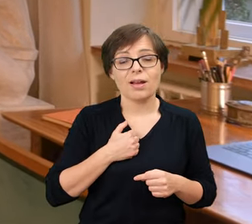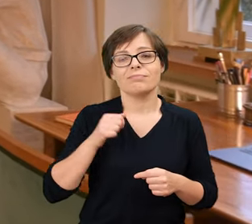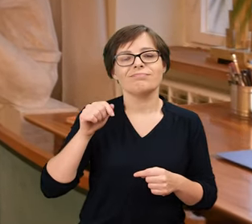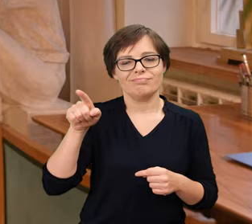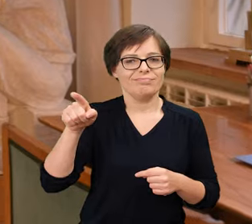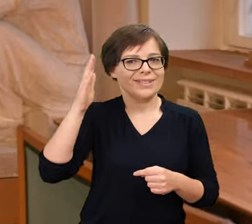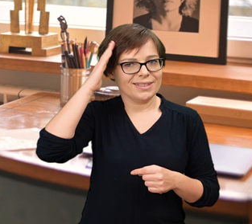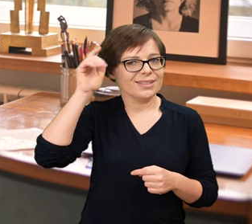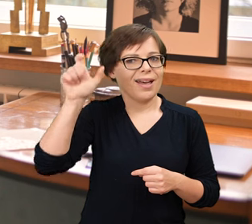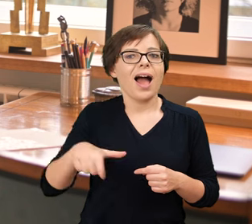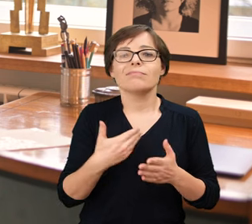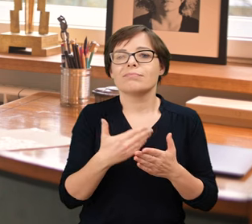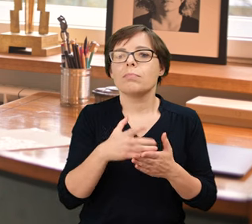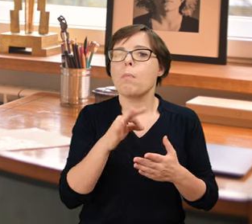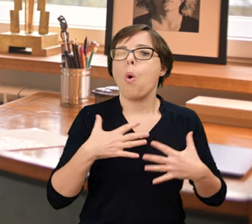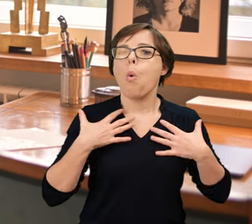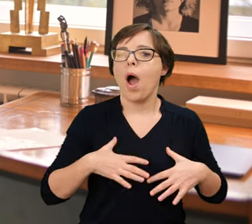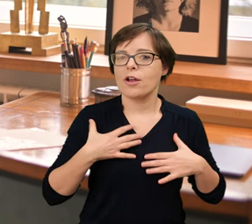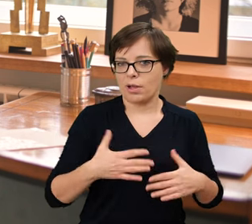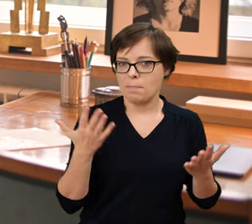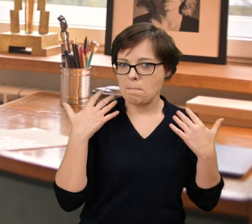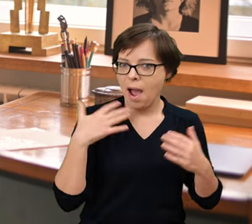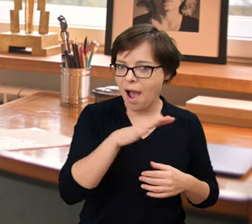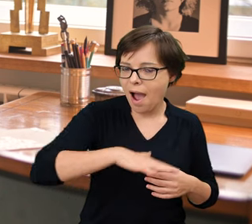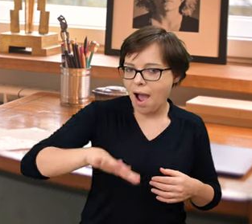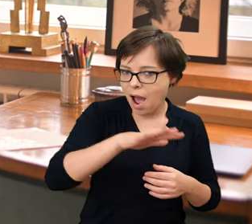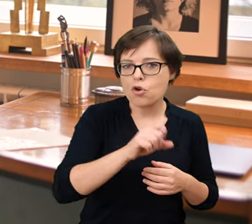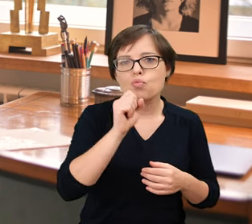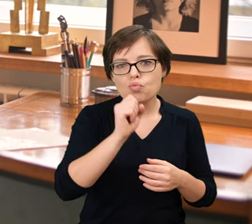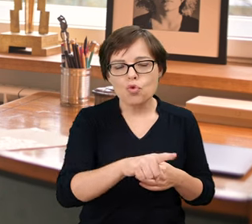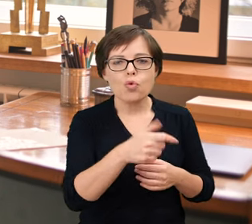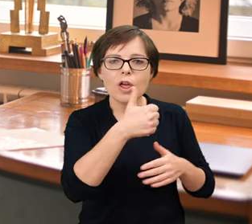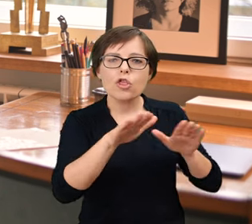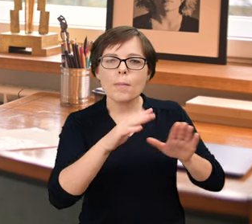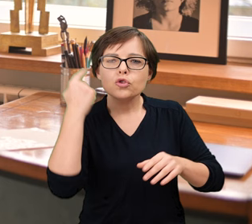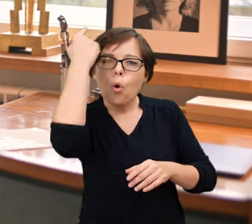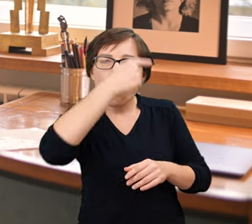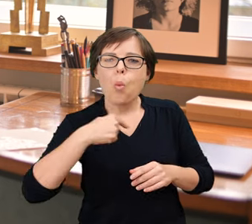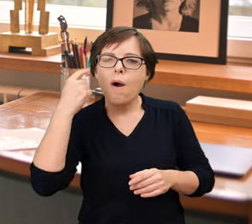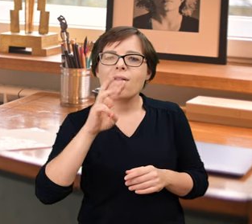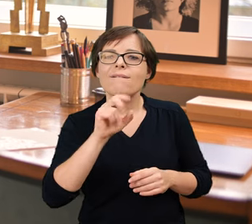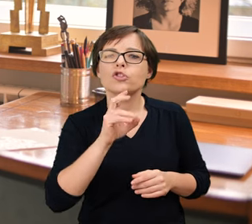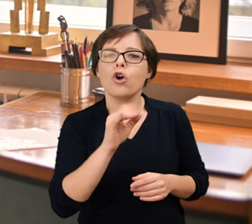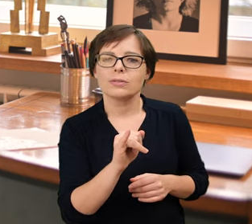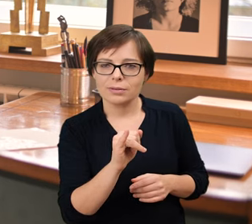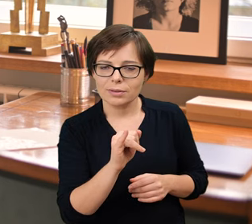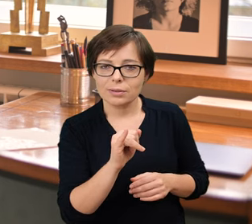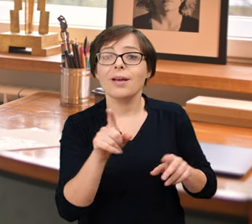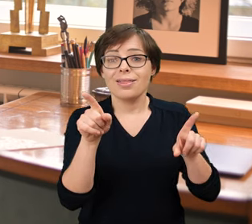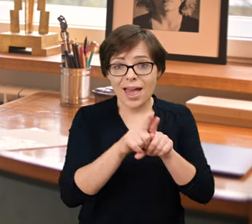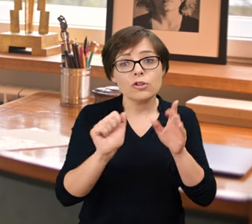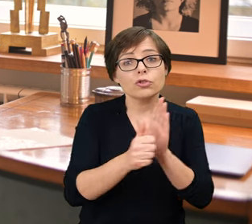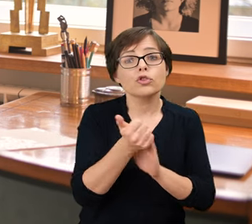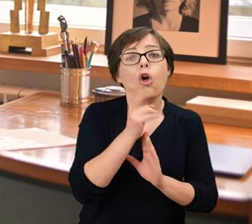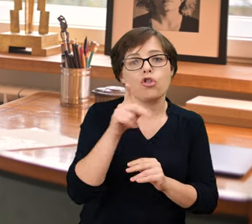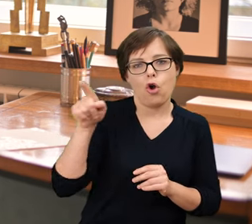Stoi tam w jednym miejscu głowa Wysockiego. również autorstwa Aleksandra